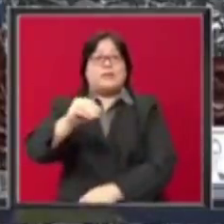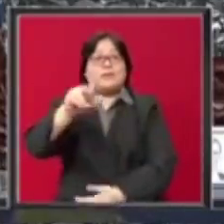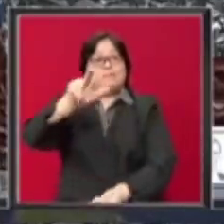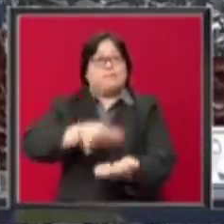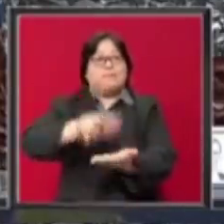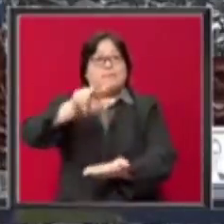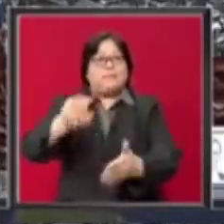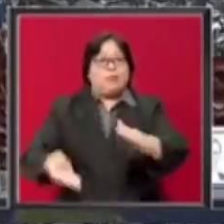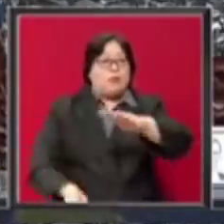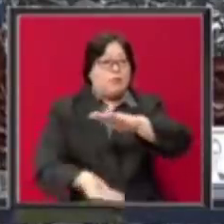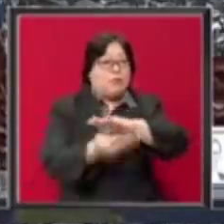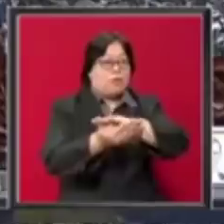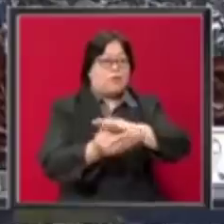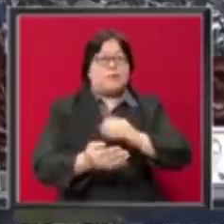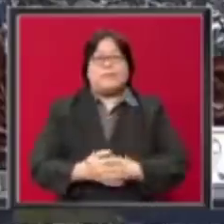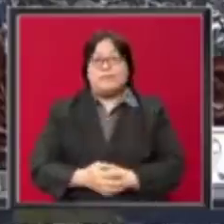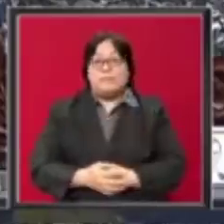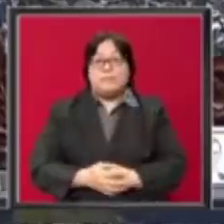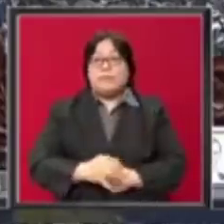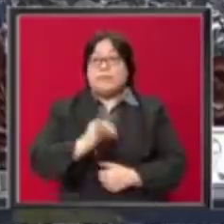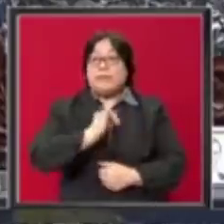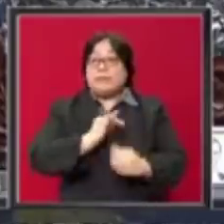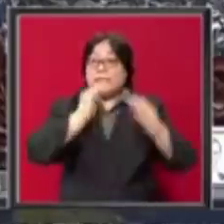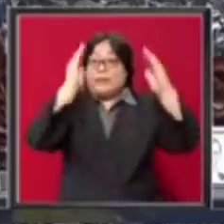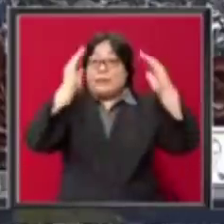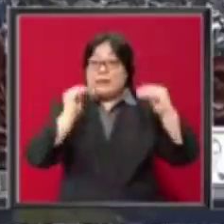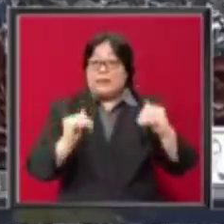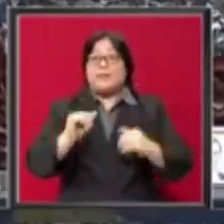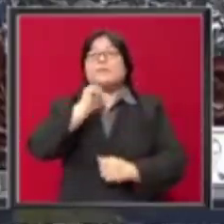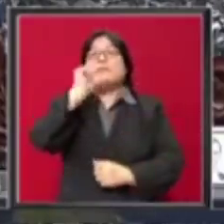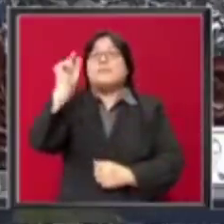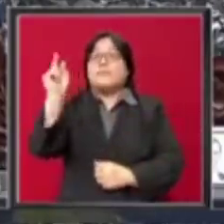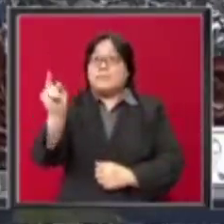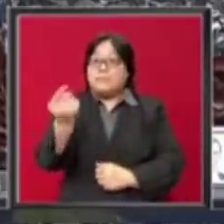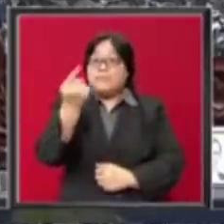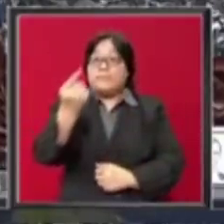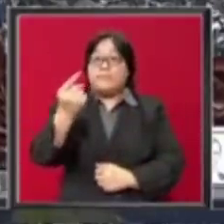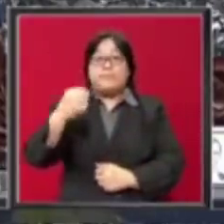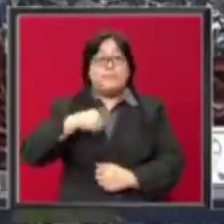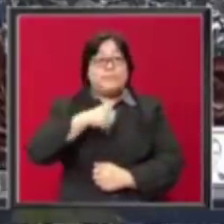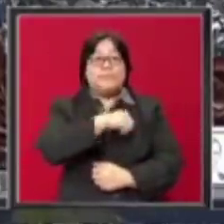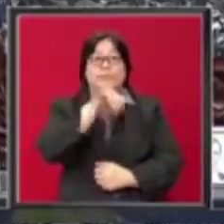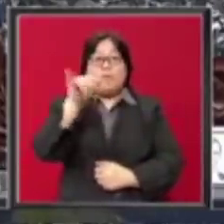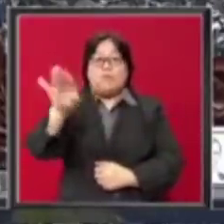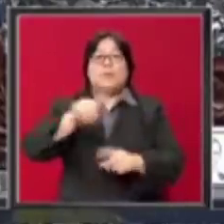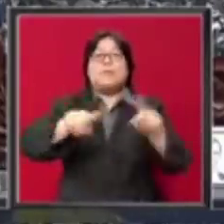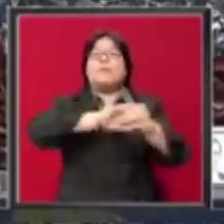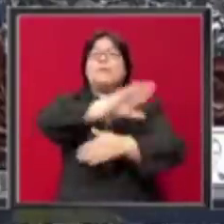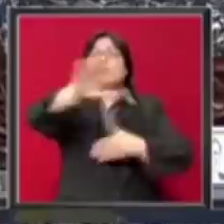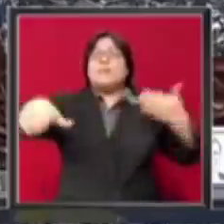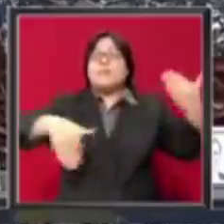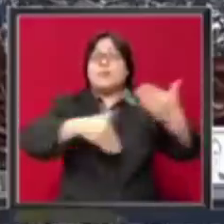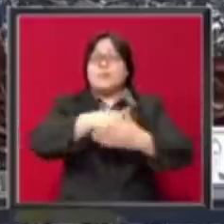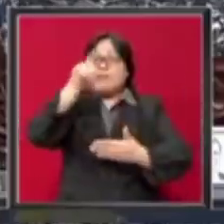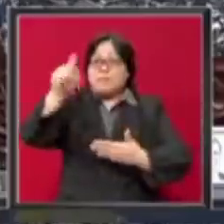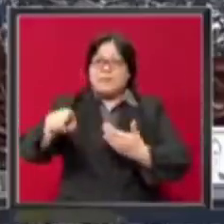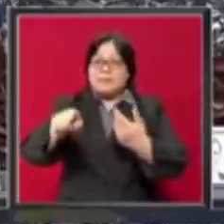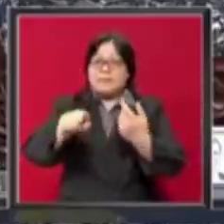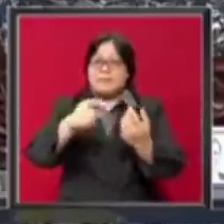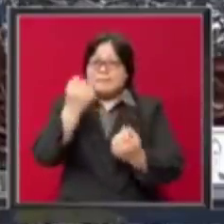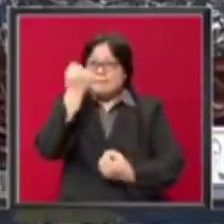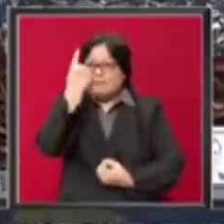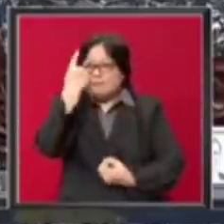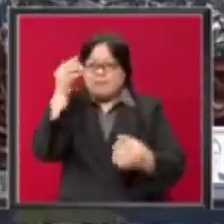rasuah. Saya harap bukan saja Ahli-Ahli Yang Berhormat, semuanya harus teliti kenyataan itu.